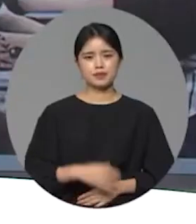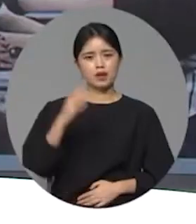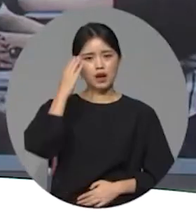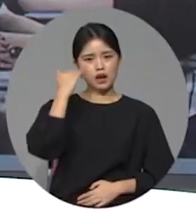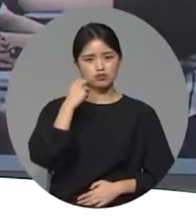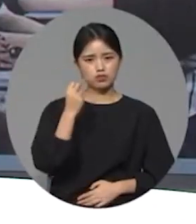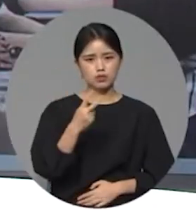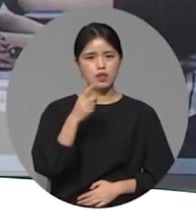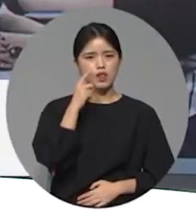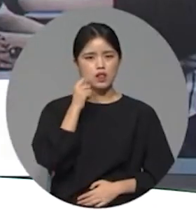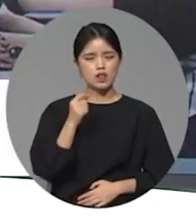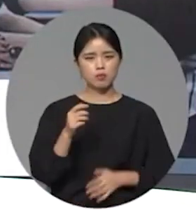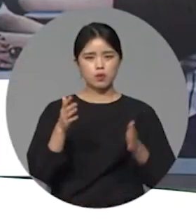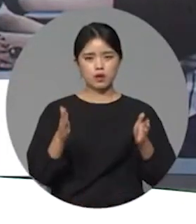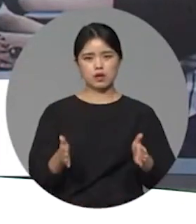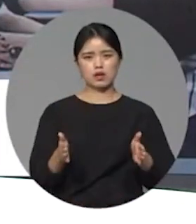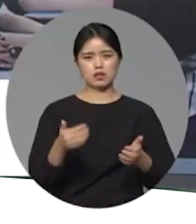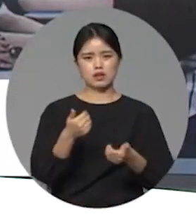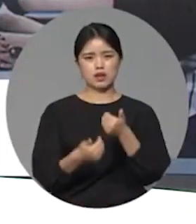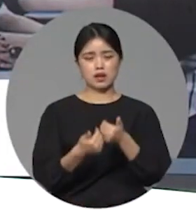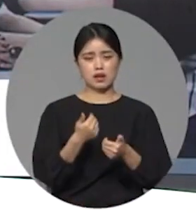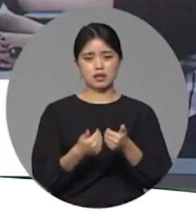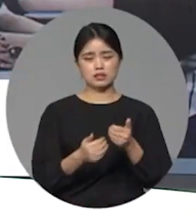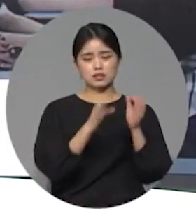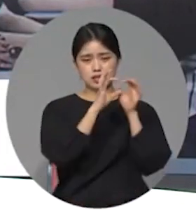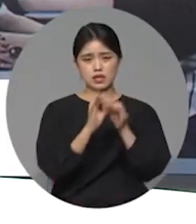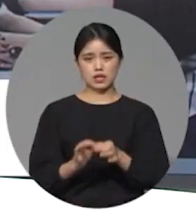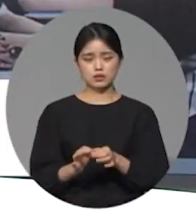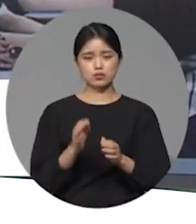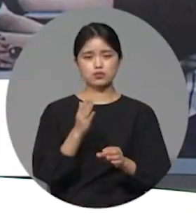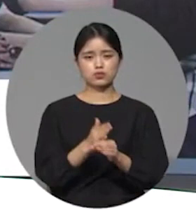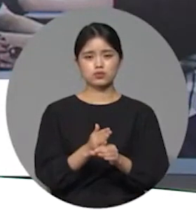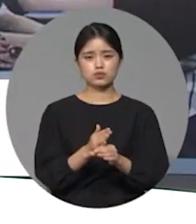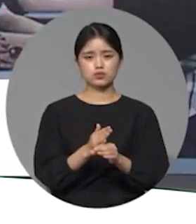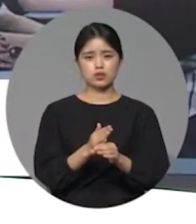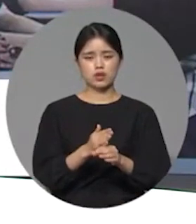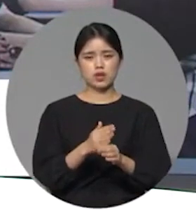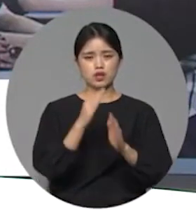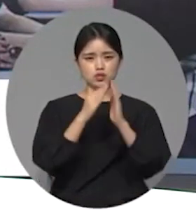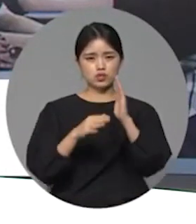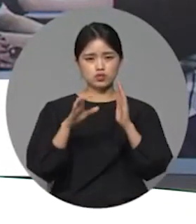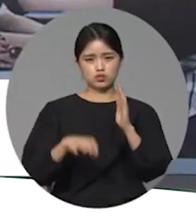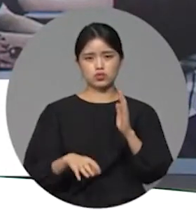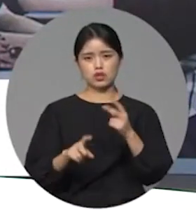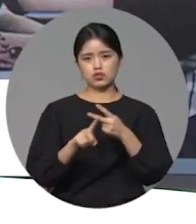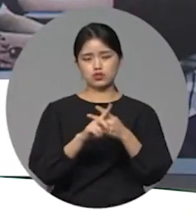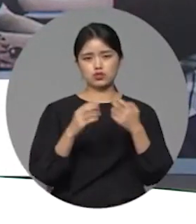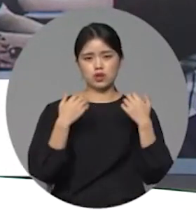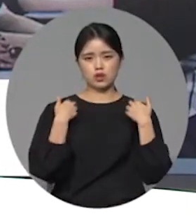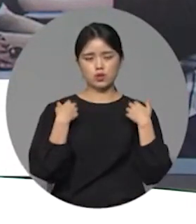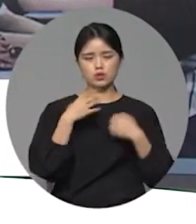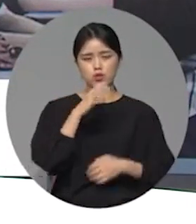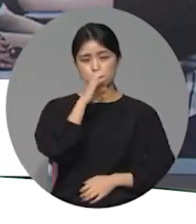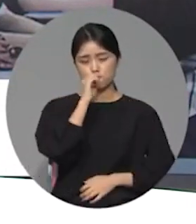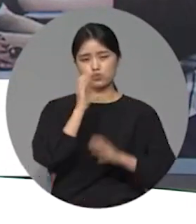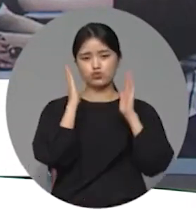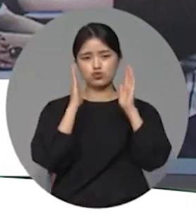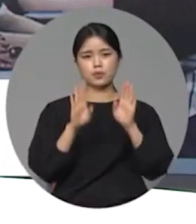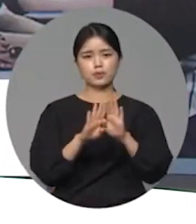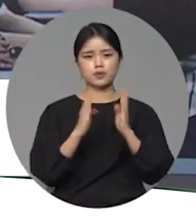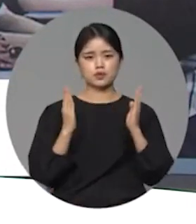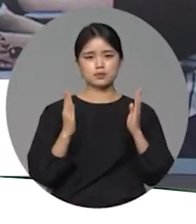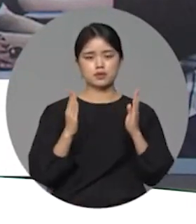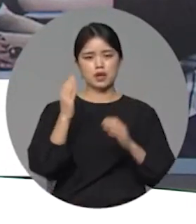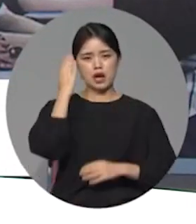한국과 일본 이 양국의 갈등이 현재 계속되고 있는 가운데 전주의 한 중학교에서 의미 있는 수업이 열렸습니다.